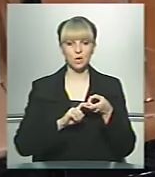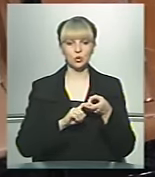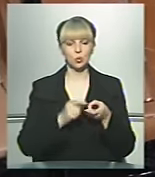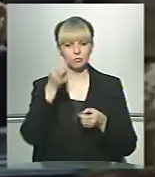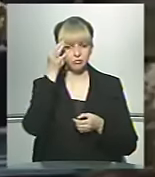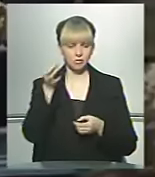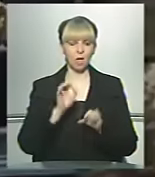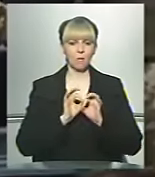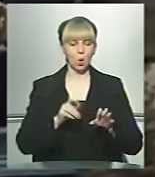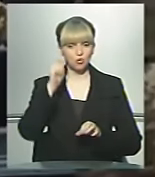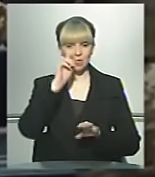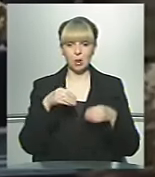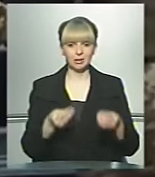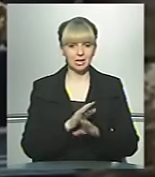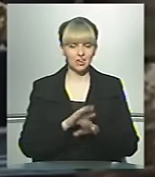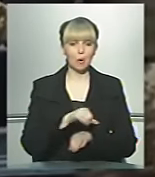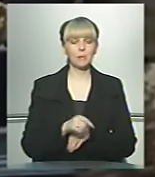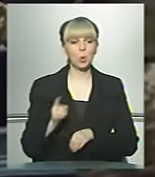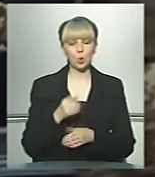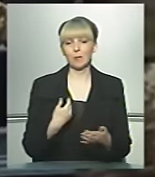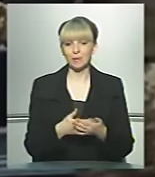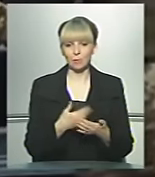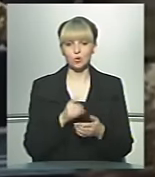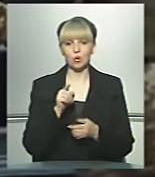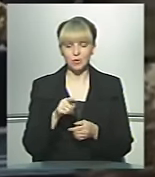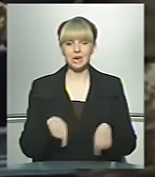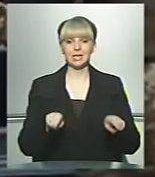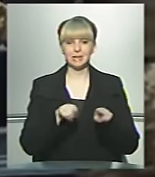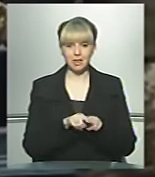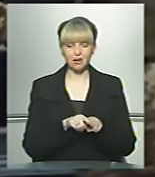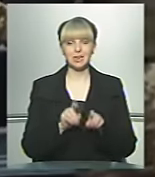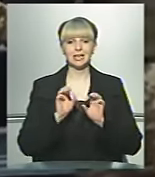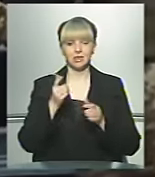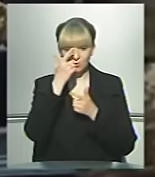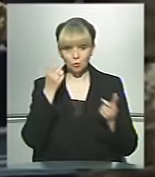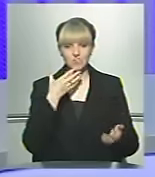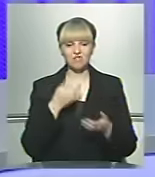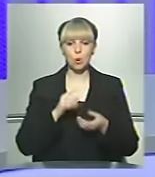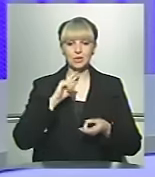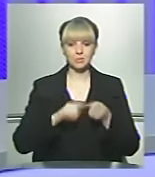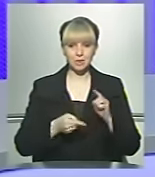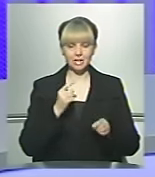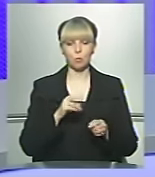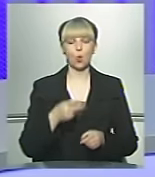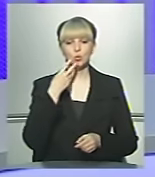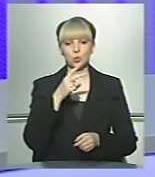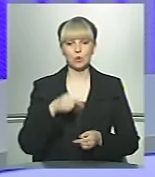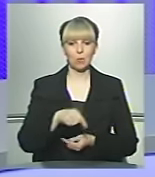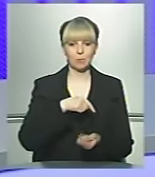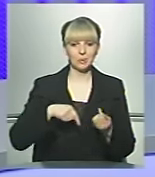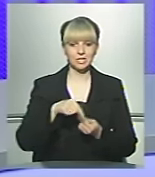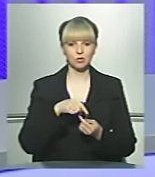Чітких пояснень чоловік не надав. Прикордонники припускають, що він таким чином інформував своїх спільників по тютюновому